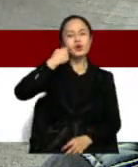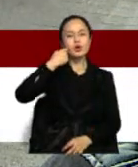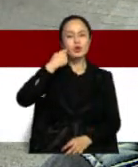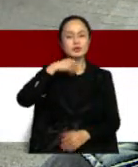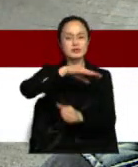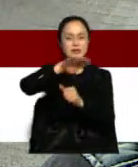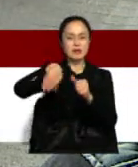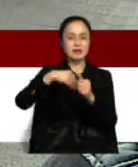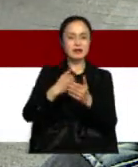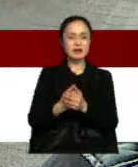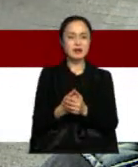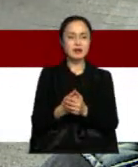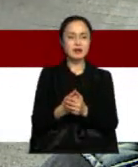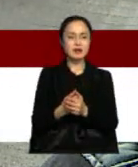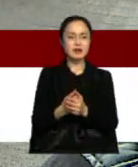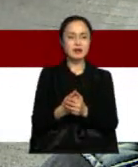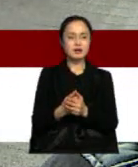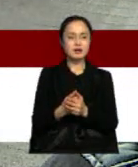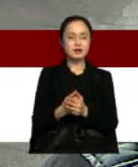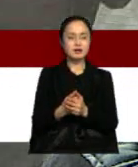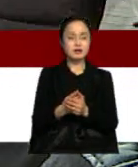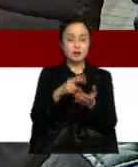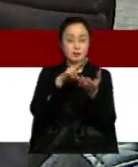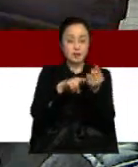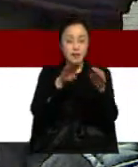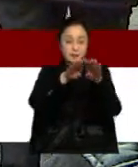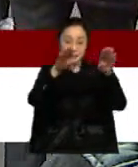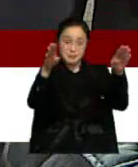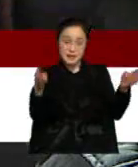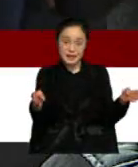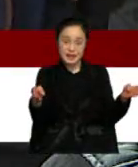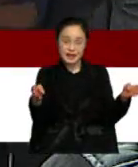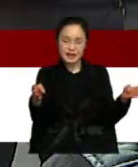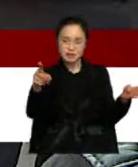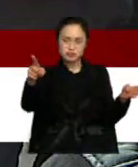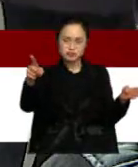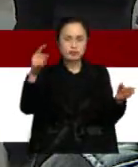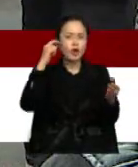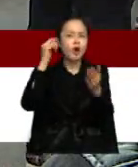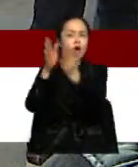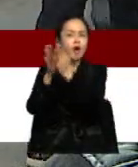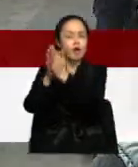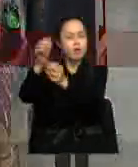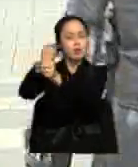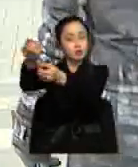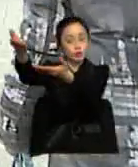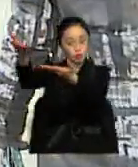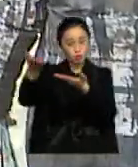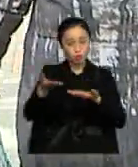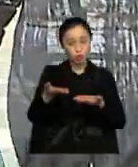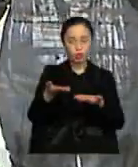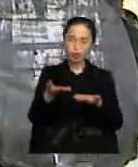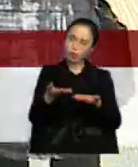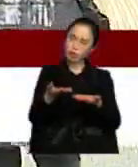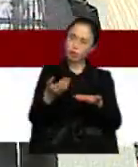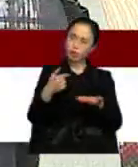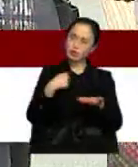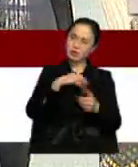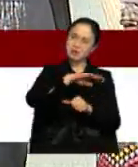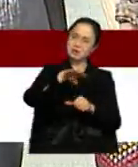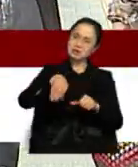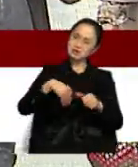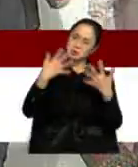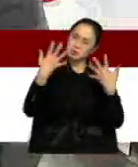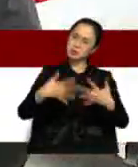구청하고 업자고 짜가지고 이렇게 나오는 거는 내 보유야 썸 보유야 그랬지. 실명제 하는 거는 반대는